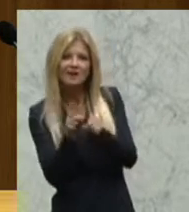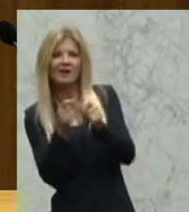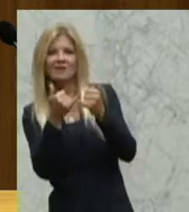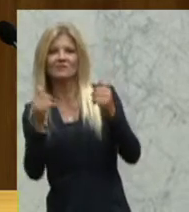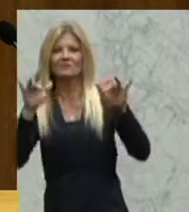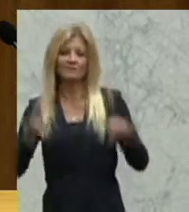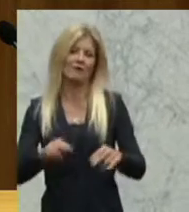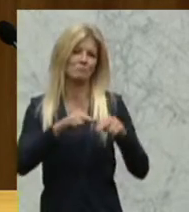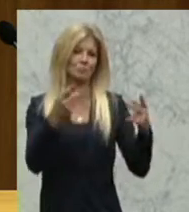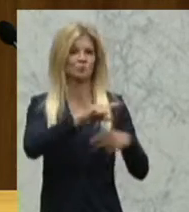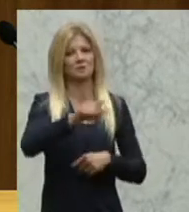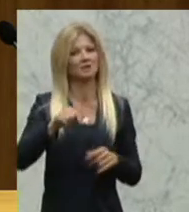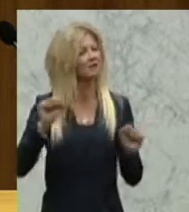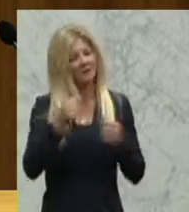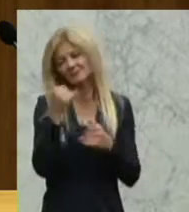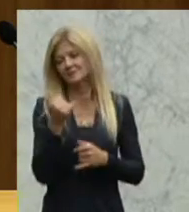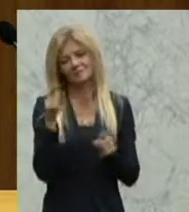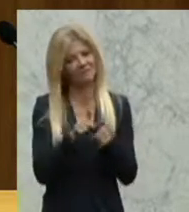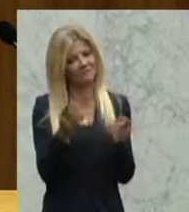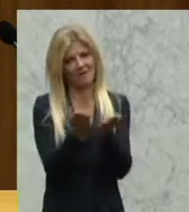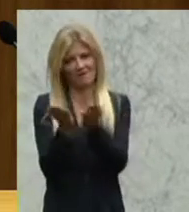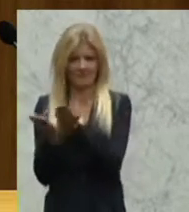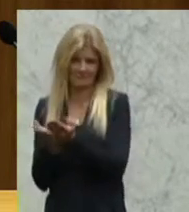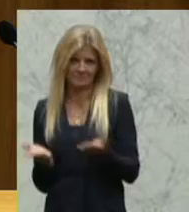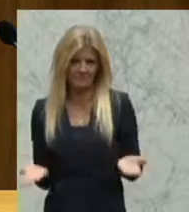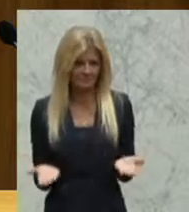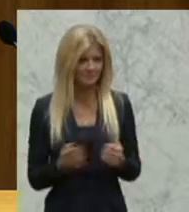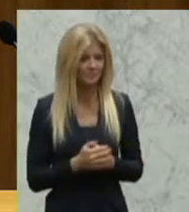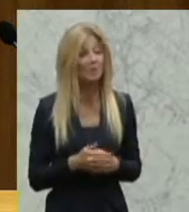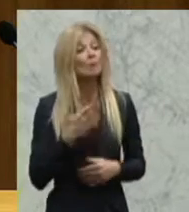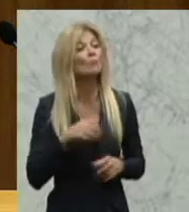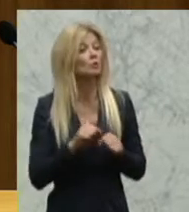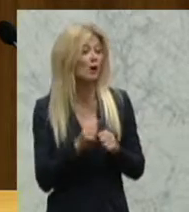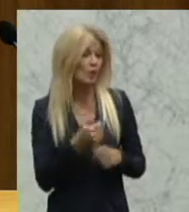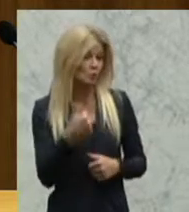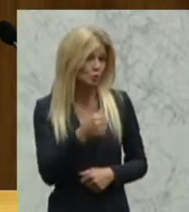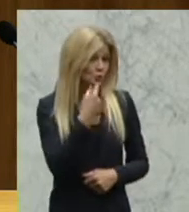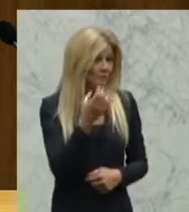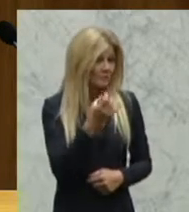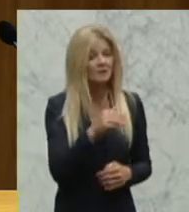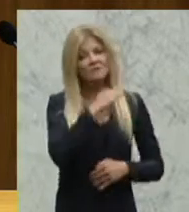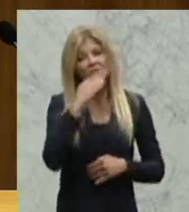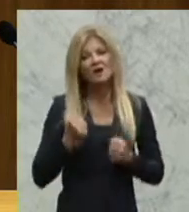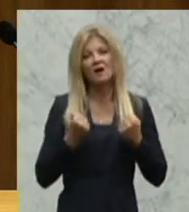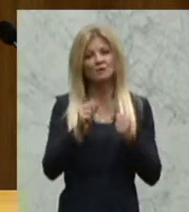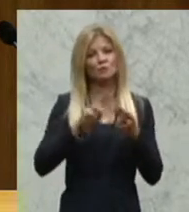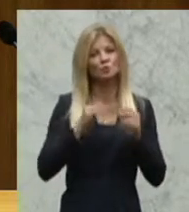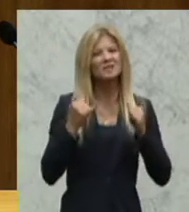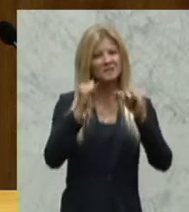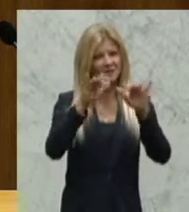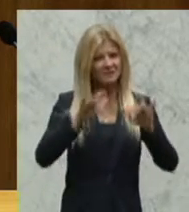Bundesländern. Und ich kann Ihnen auch versichern, dass es viele Aktivitäten und Initiativen gibt, die die Ausbildung, Weiterbildung